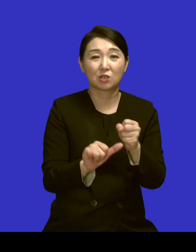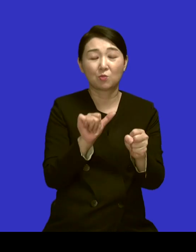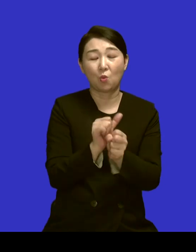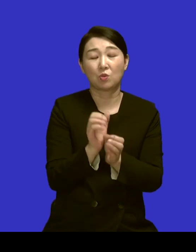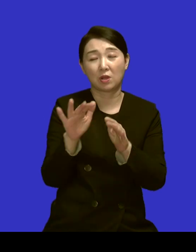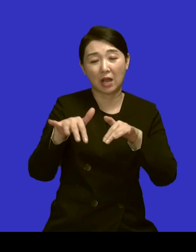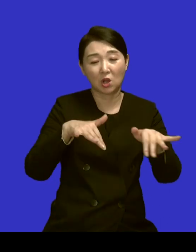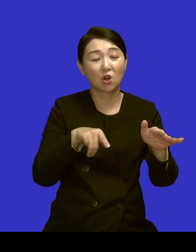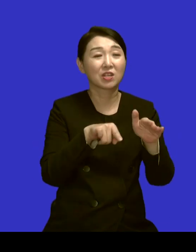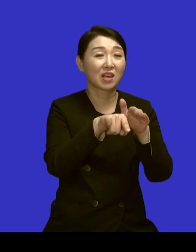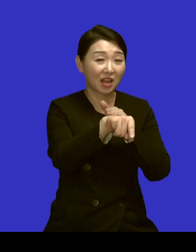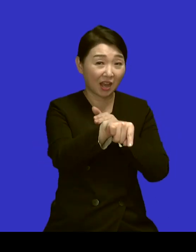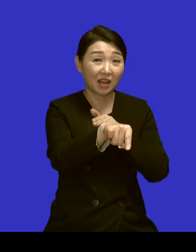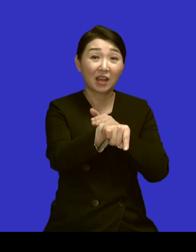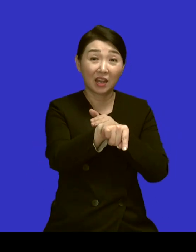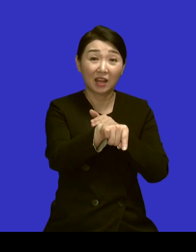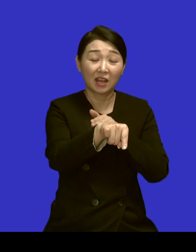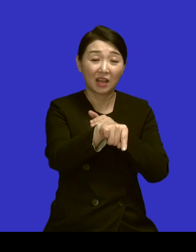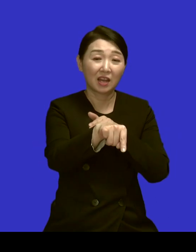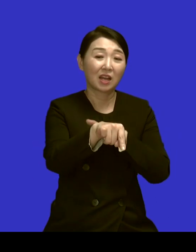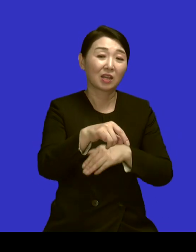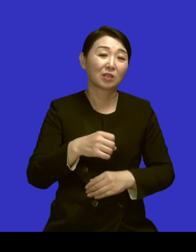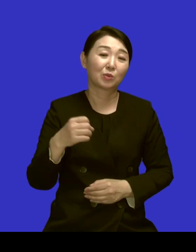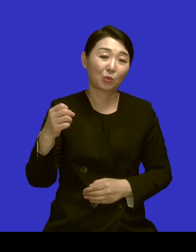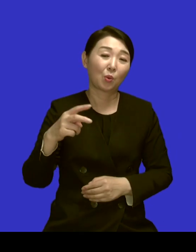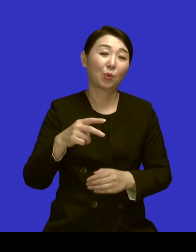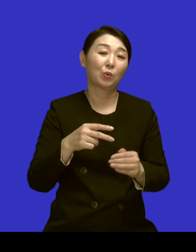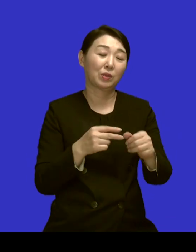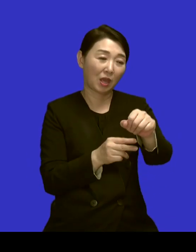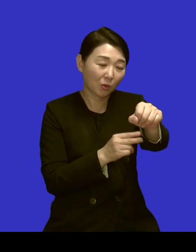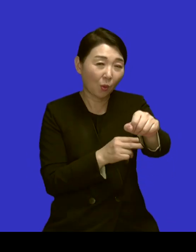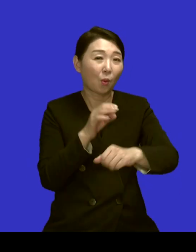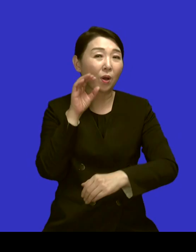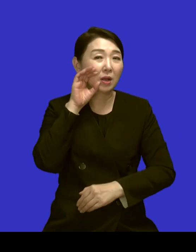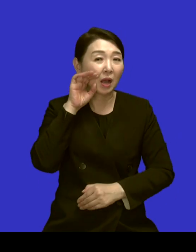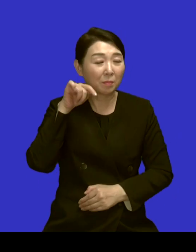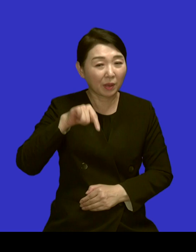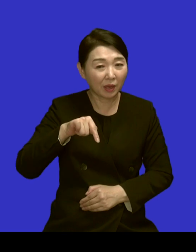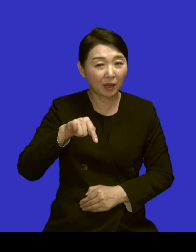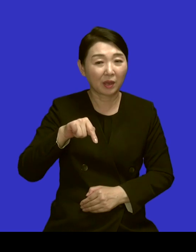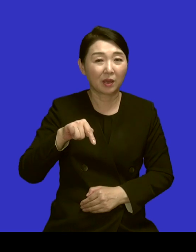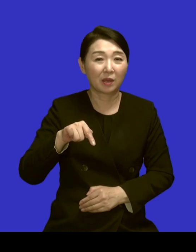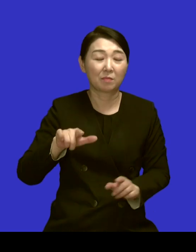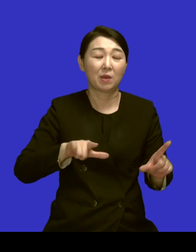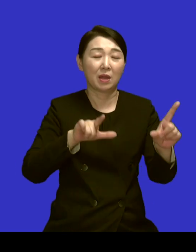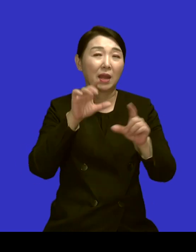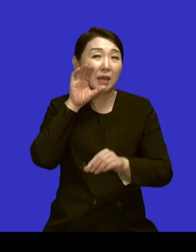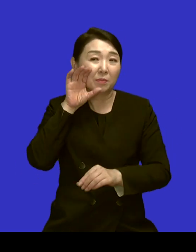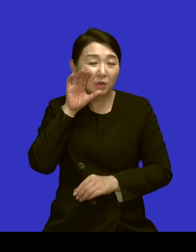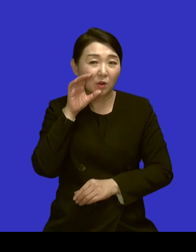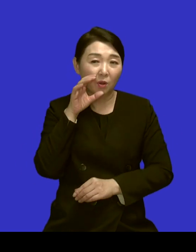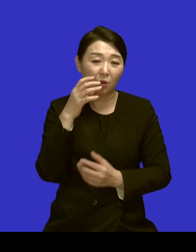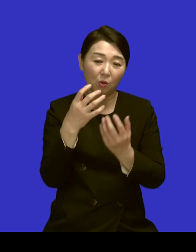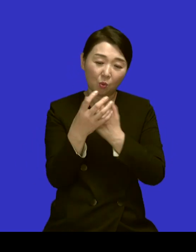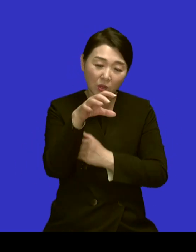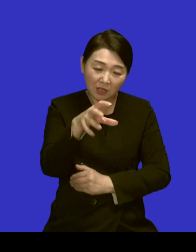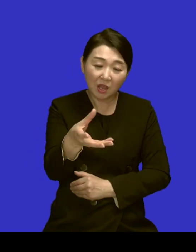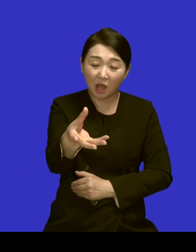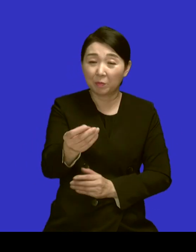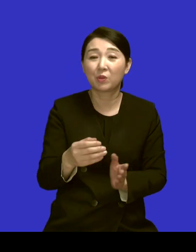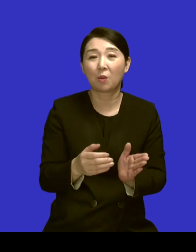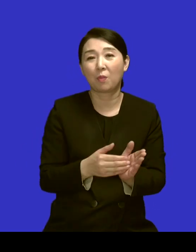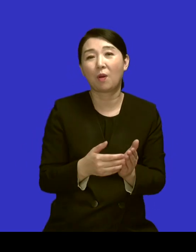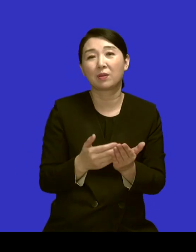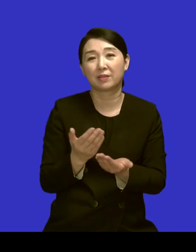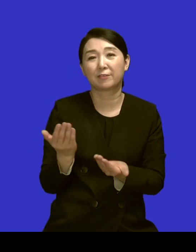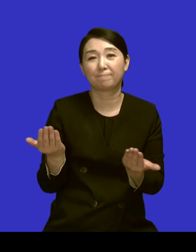안 빌리고 거리 속 대교 위에서 카페에서 또 라이브 클럽 공연장을 빌려서 이렇게